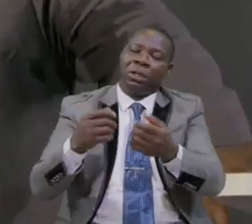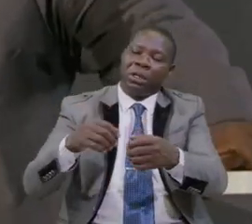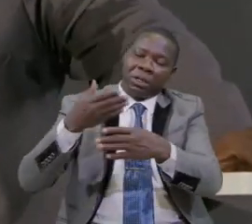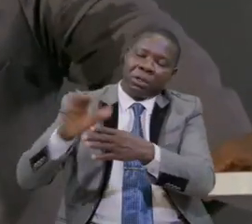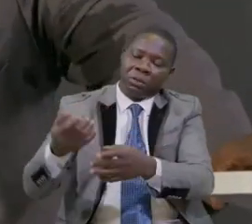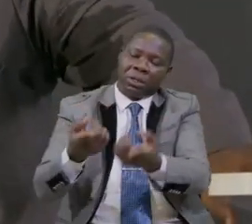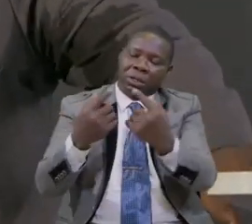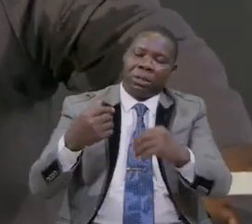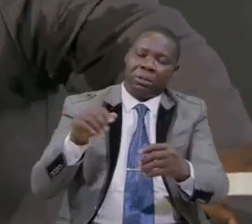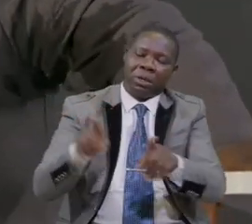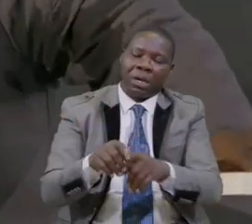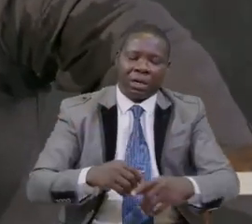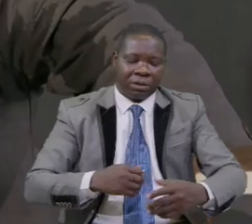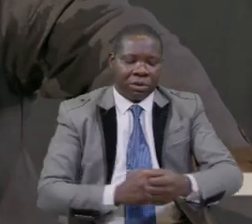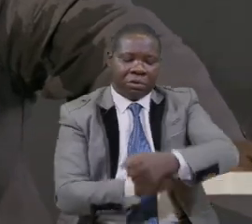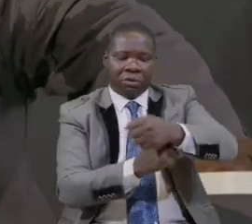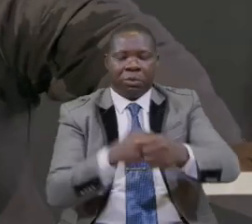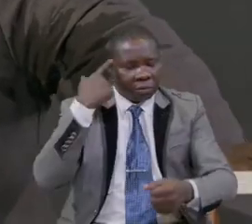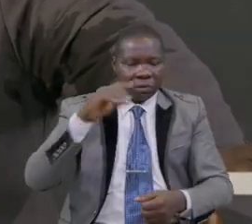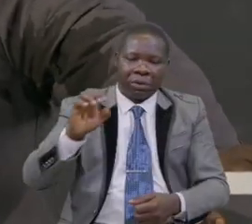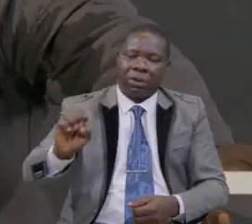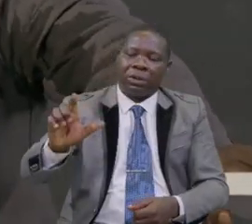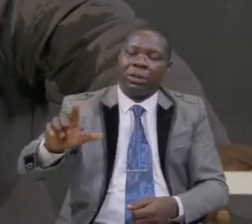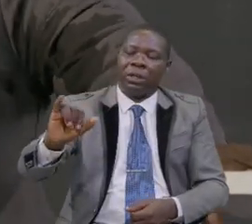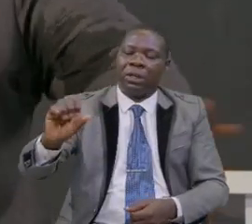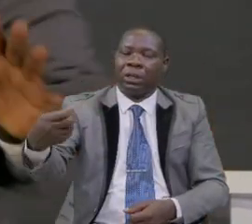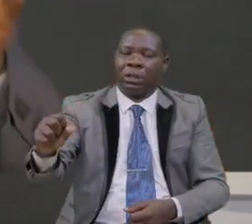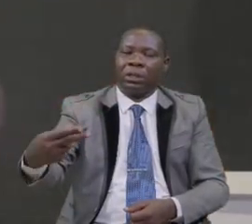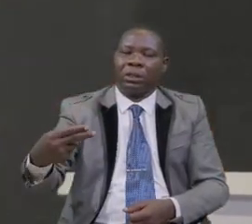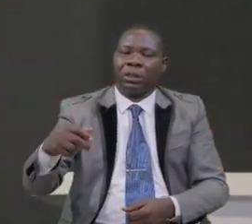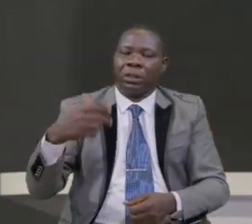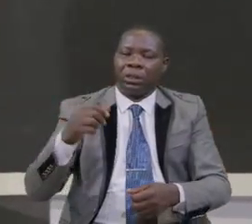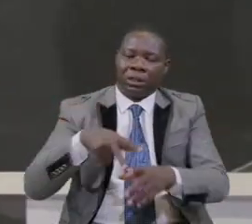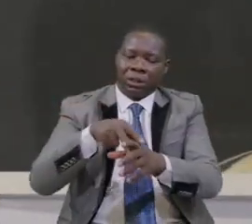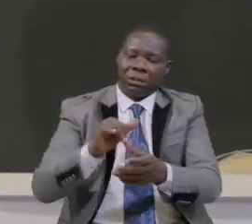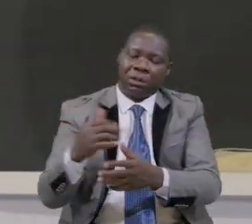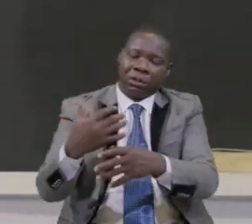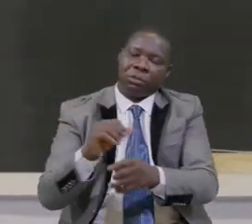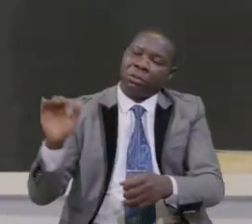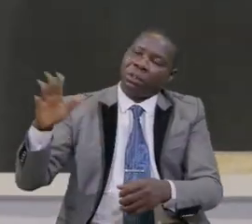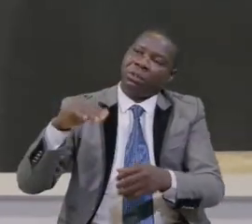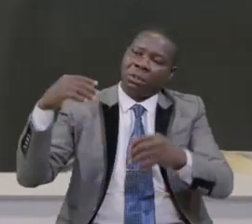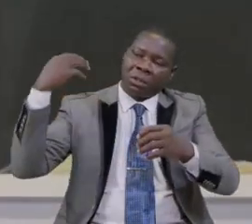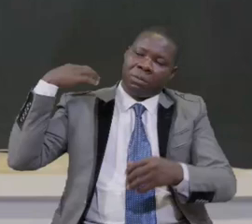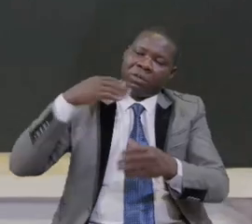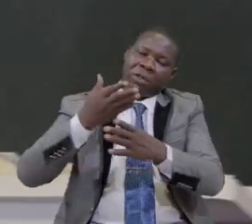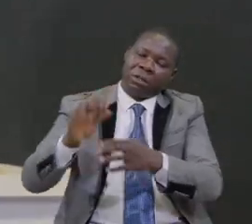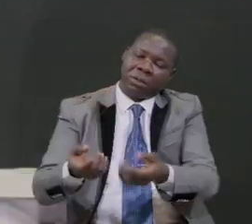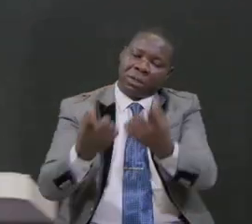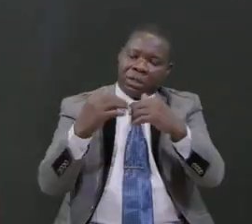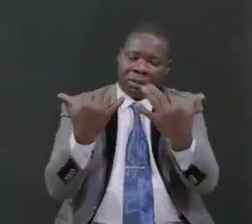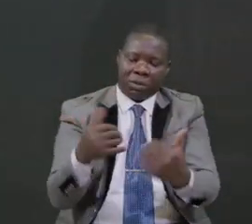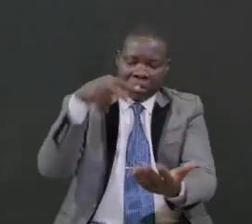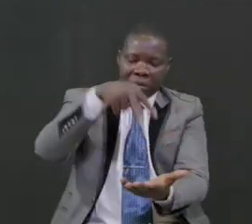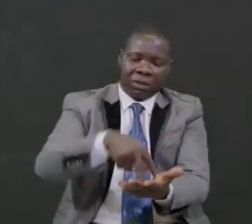Élisée. Les chars qui ont enlevé son maître sont revenus maintenant pour tenir,